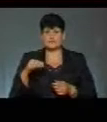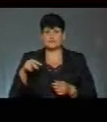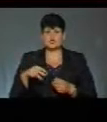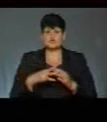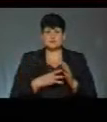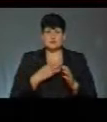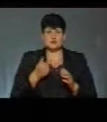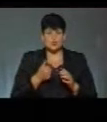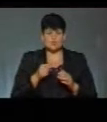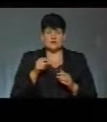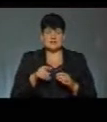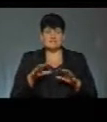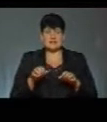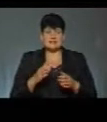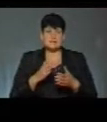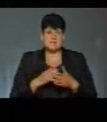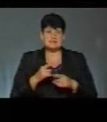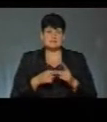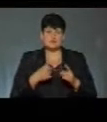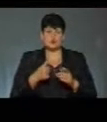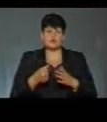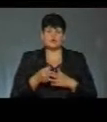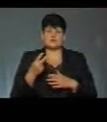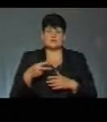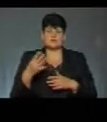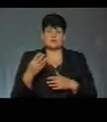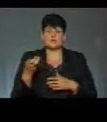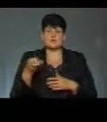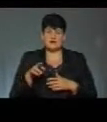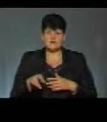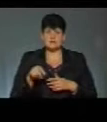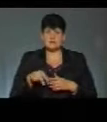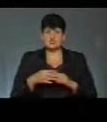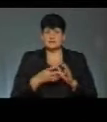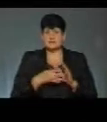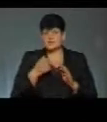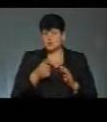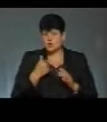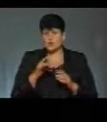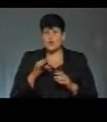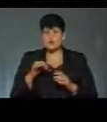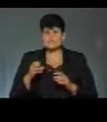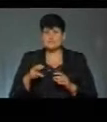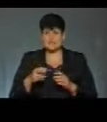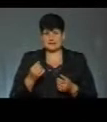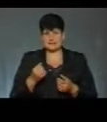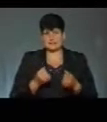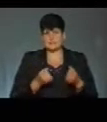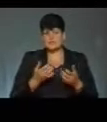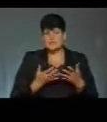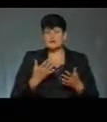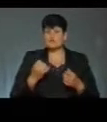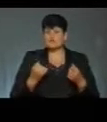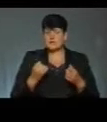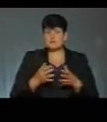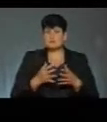2018 року. Їх власники мали за півроку до 24 травня 2019 року розмитнити автівки. Якщо водій